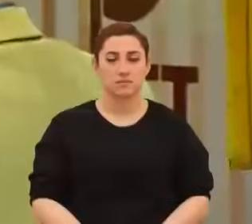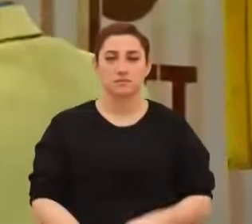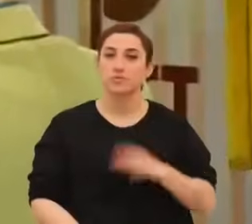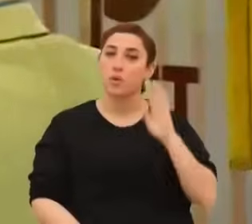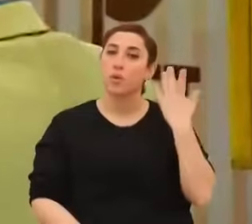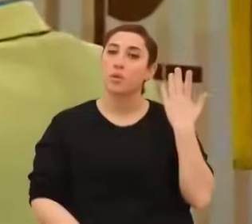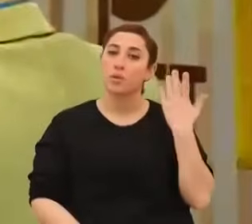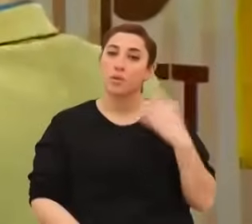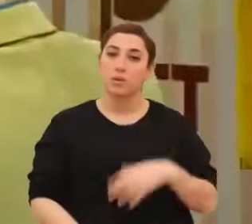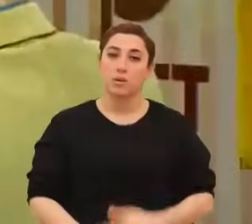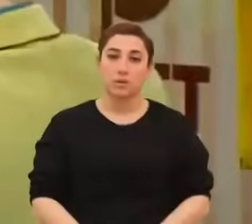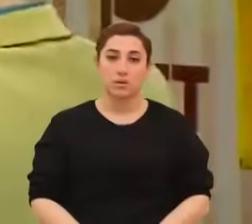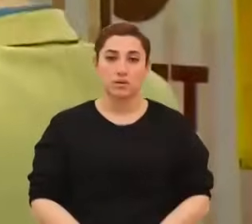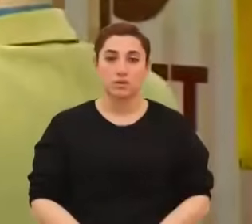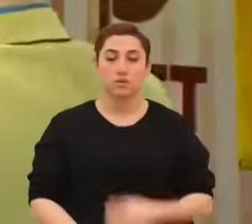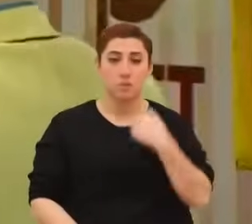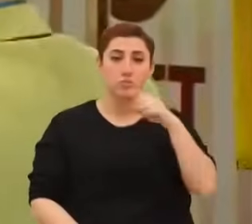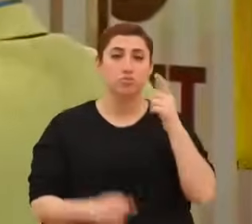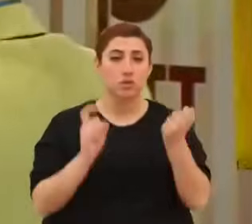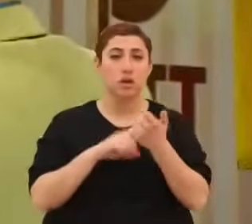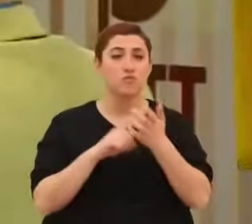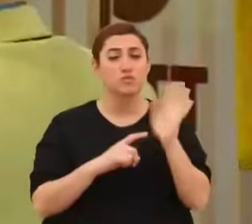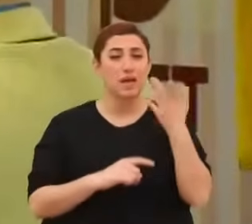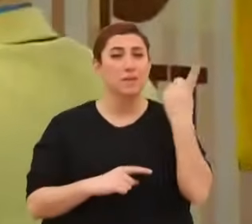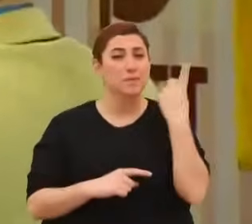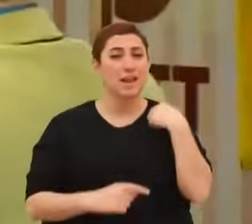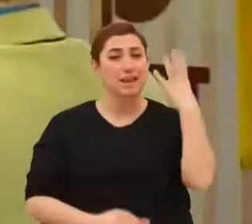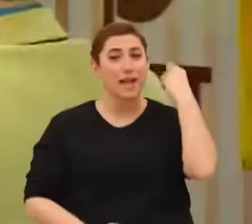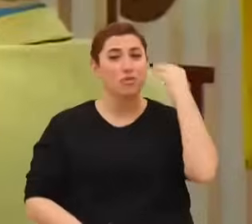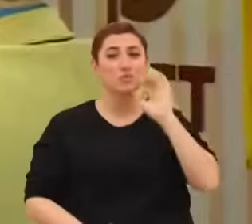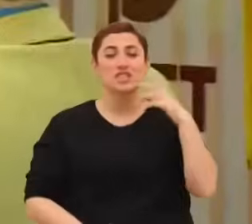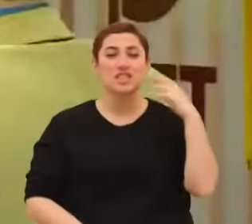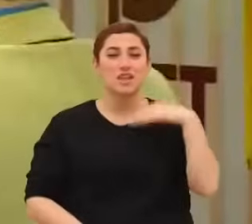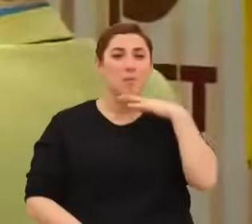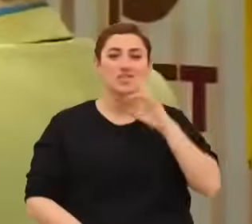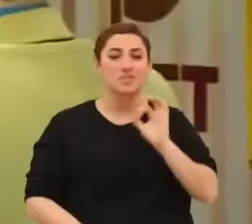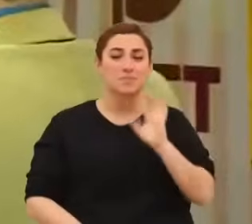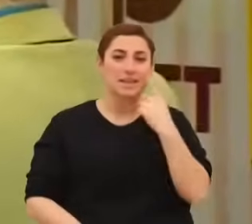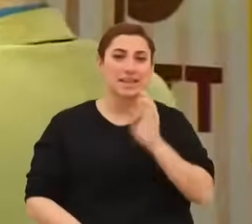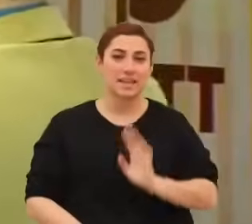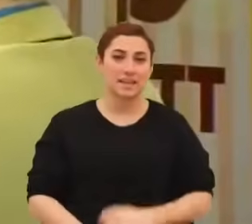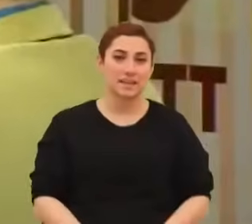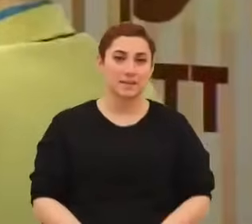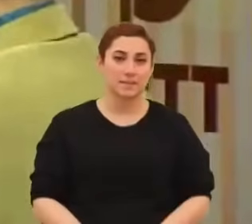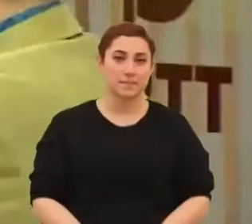Allah Allah ya. Ben bu tavuğu sanki bir yerden tanırım. Hiç yabancı gelmiyor bana ya.